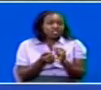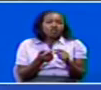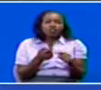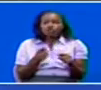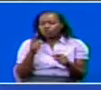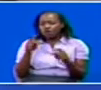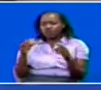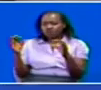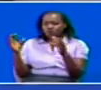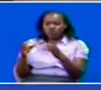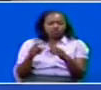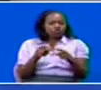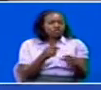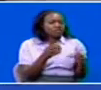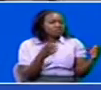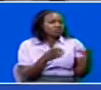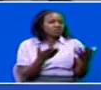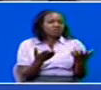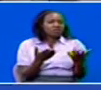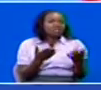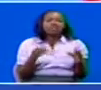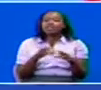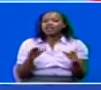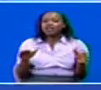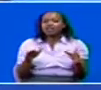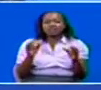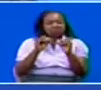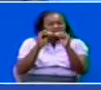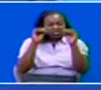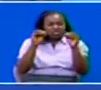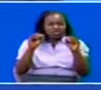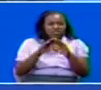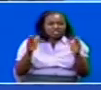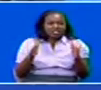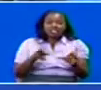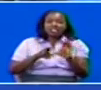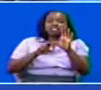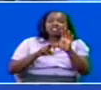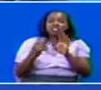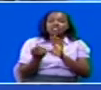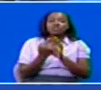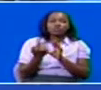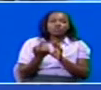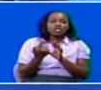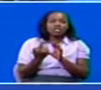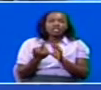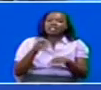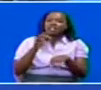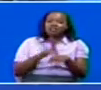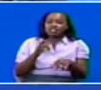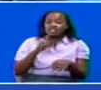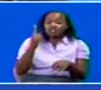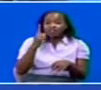hadi mwingine, hapana wanafunzi ila madawati tupu. Waathiriwa wakuu kwenye msukosuko huu wakiwa wanafunzi wa mwaka wa